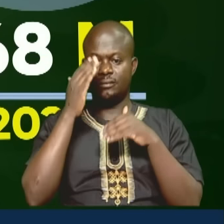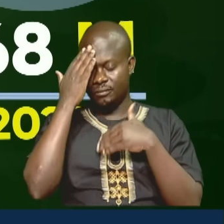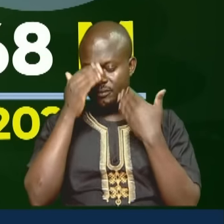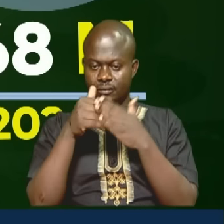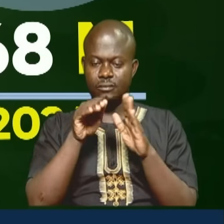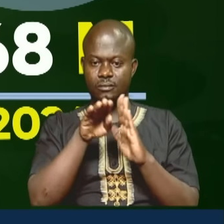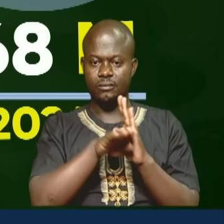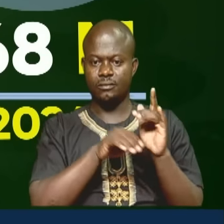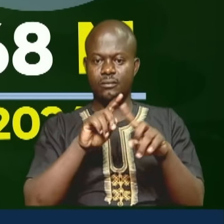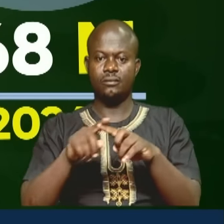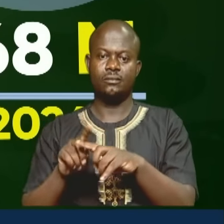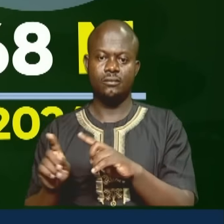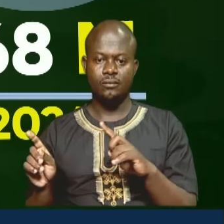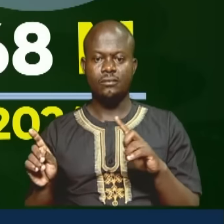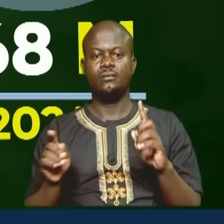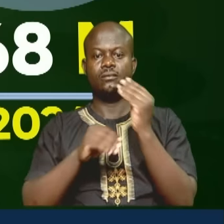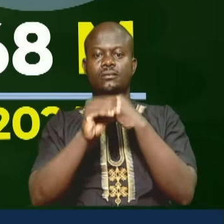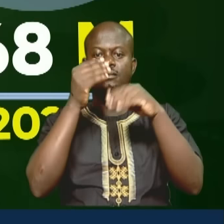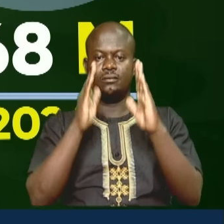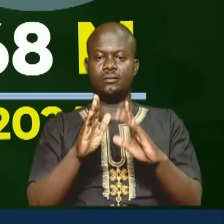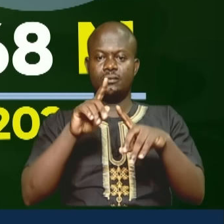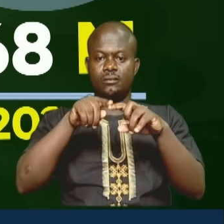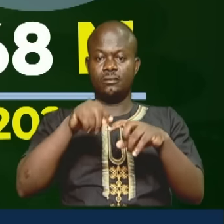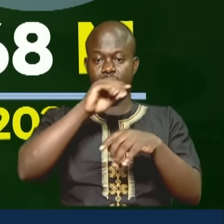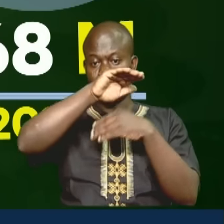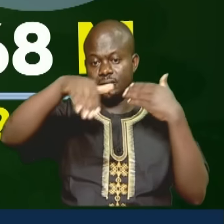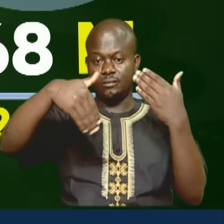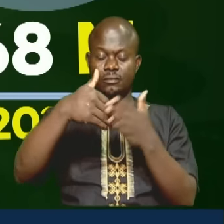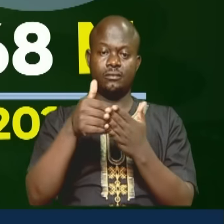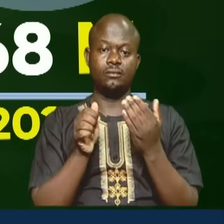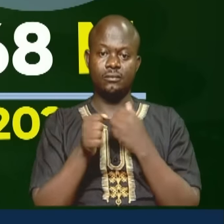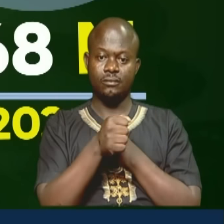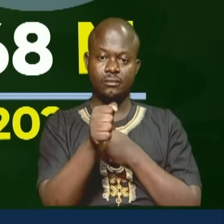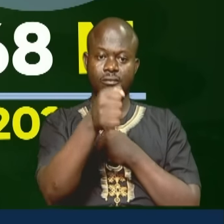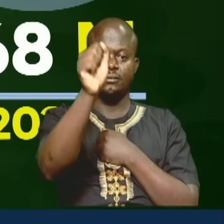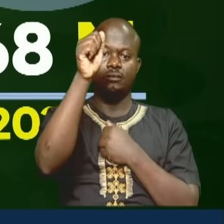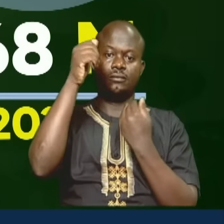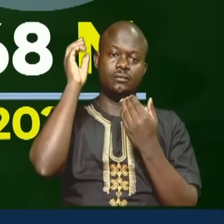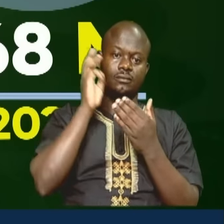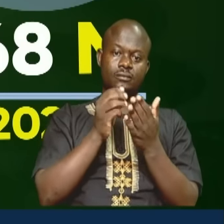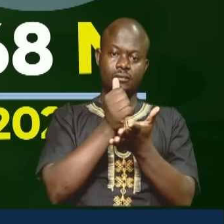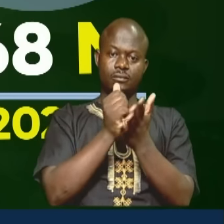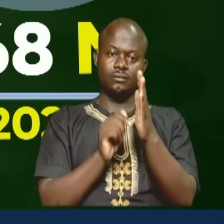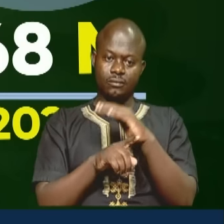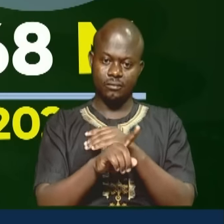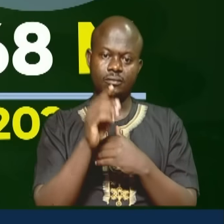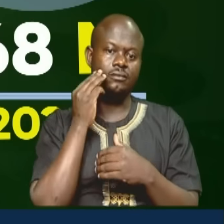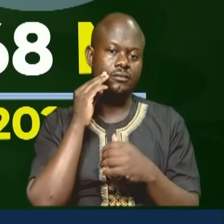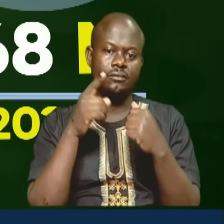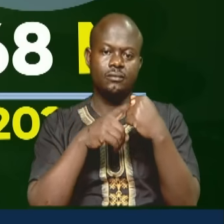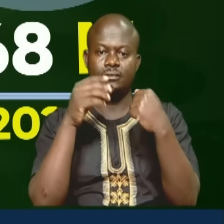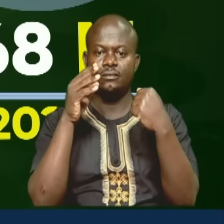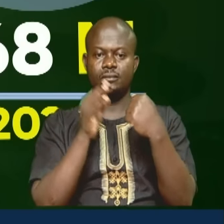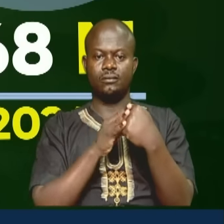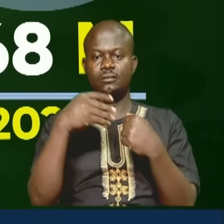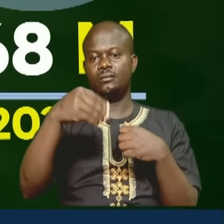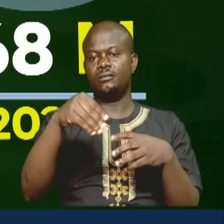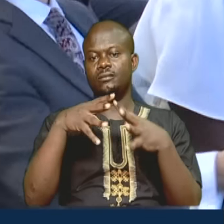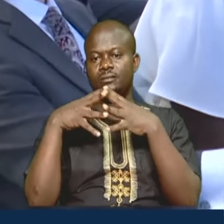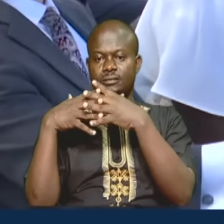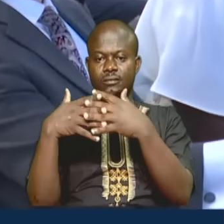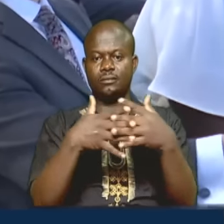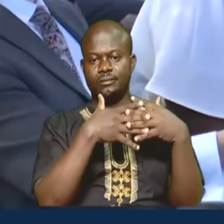zitandukanye. Ubucuruzi bushingiye ku bukerarugendo nabwo butegerejweho kuzinjiza miliyoni 638 z'amadolari ya Amerika.